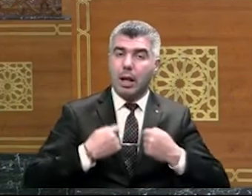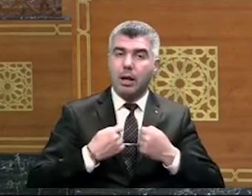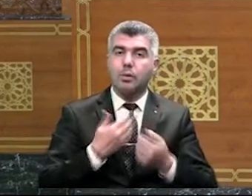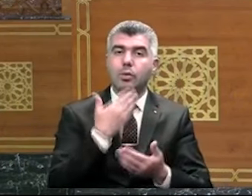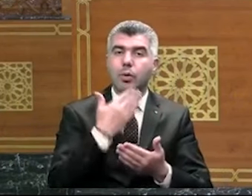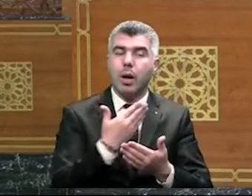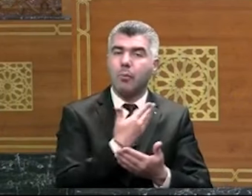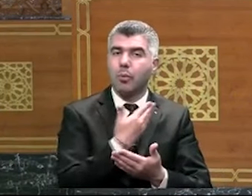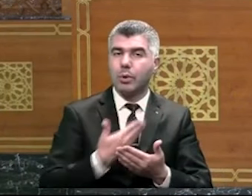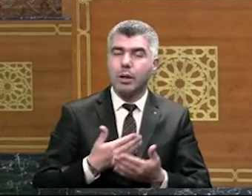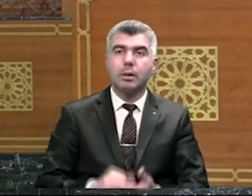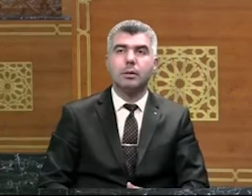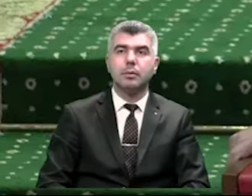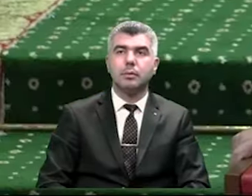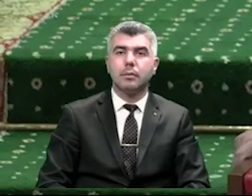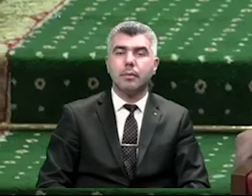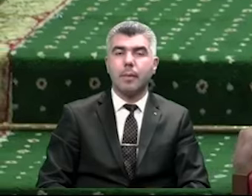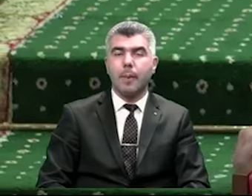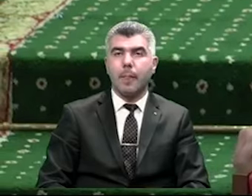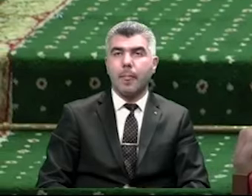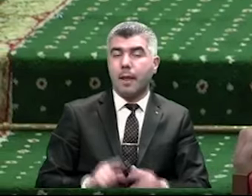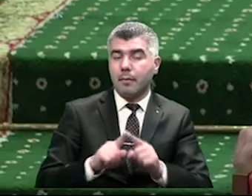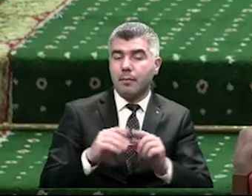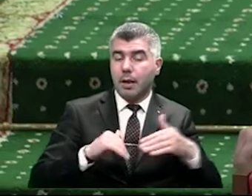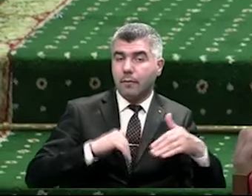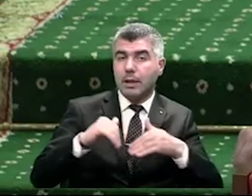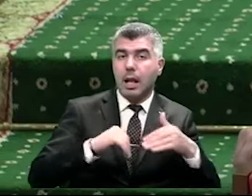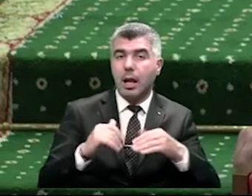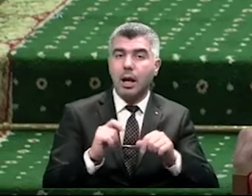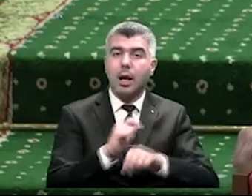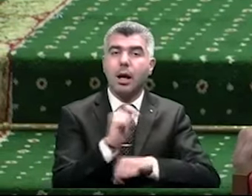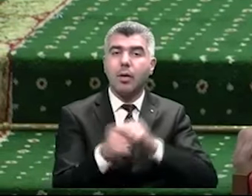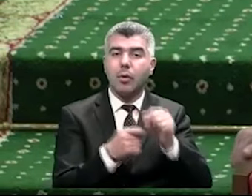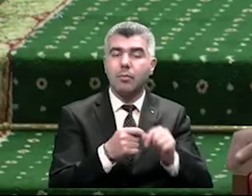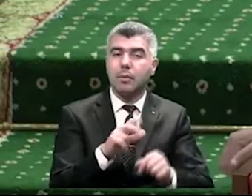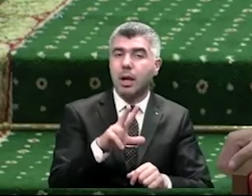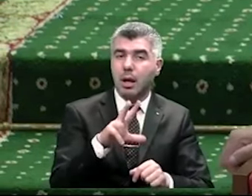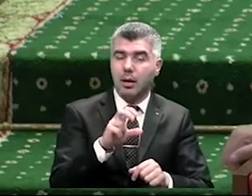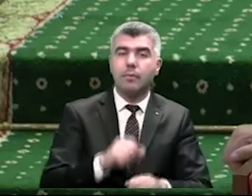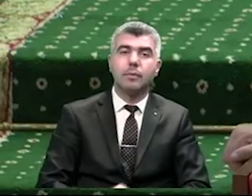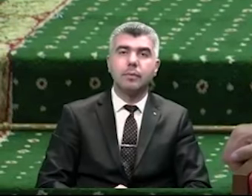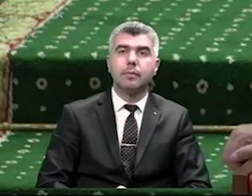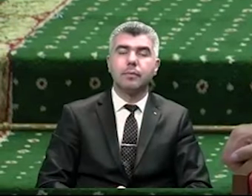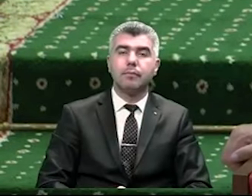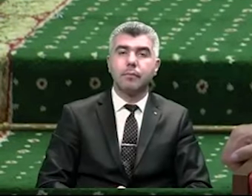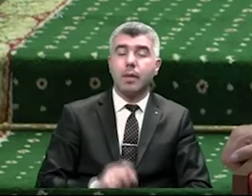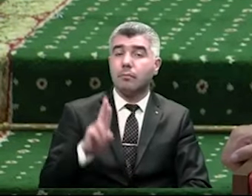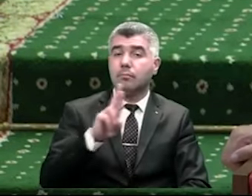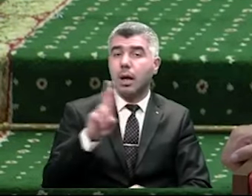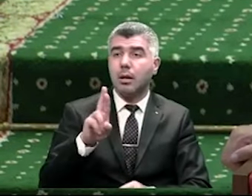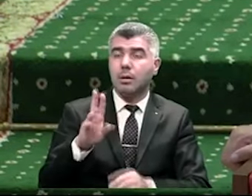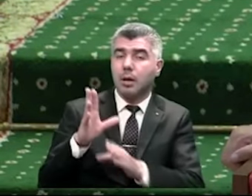المستشار المحترم فبالنسبه للطرق القرويه كما تعلمون ف جهه الملك